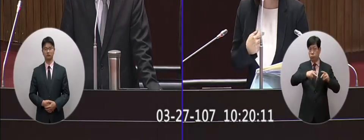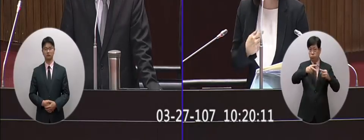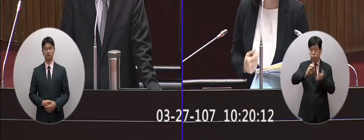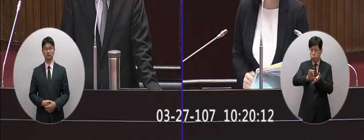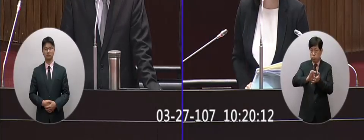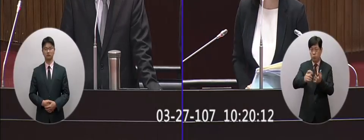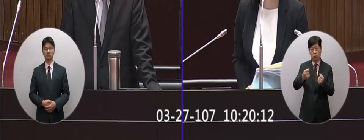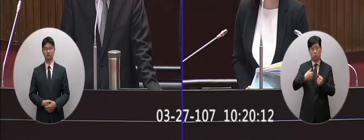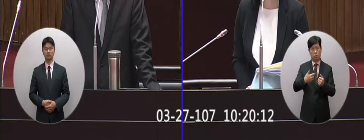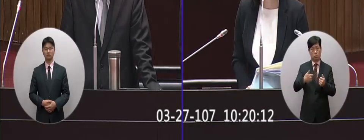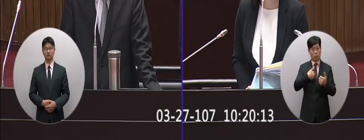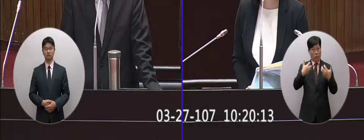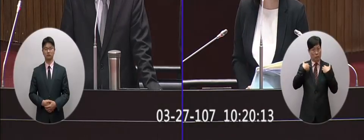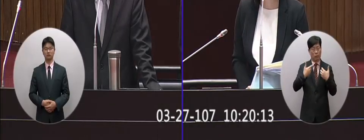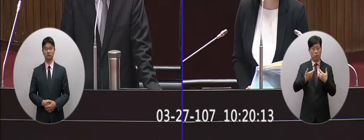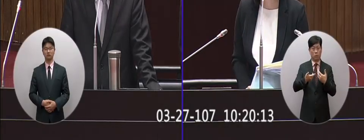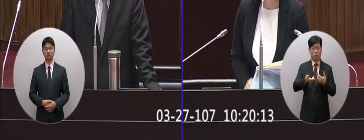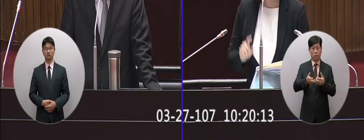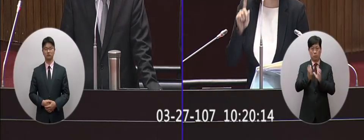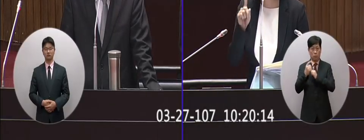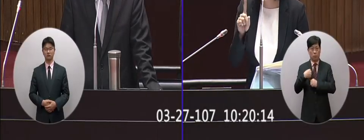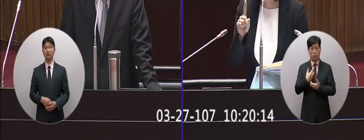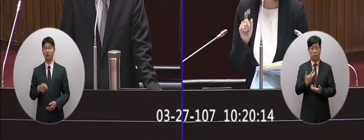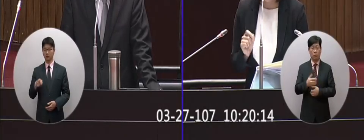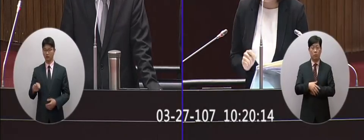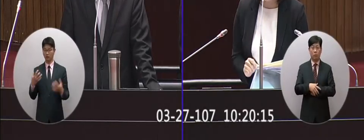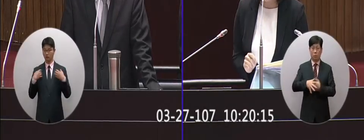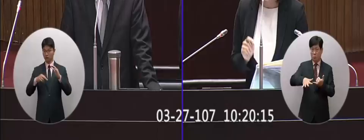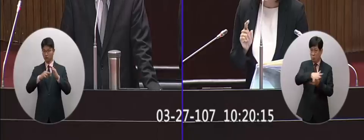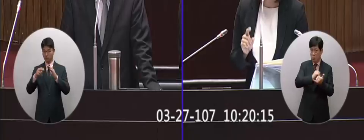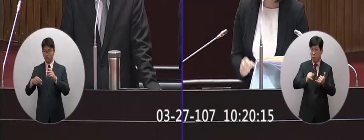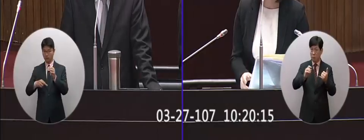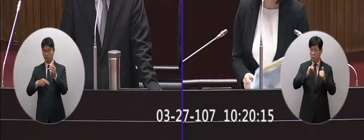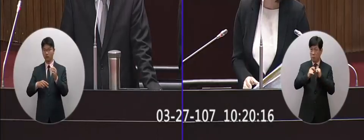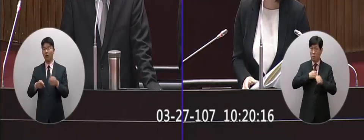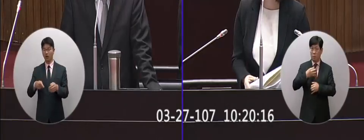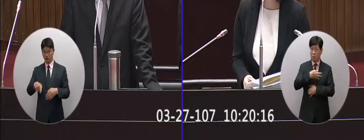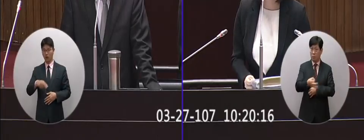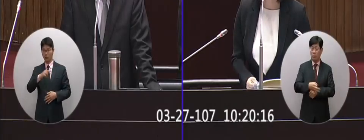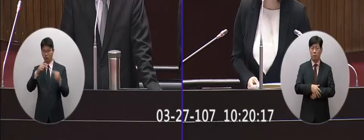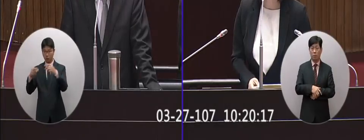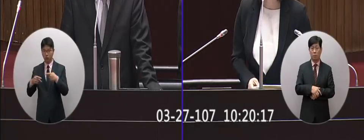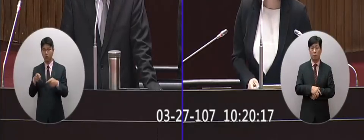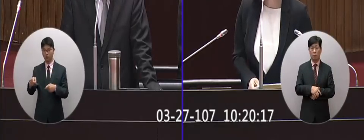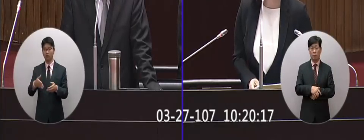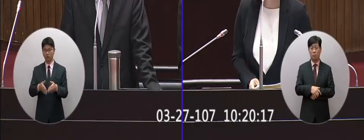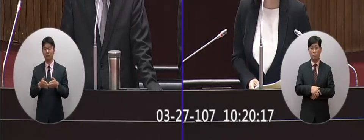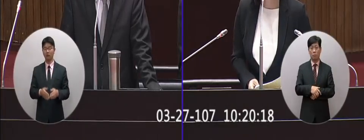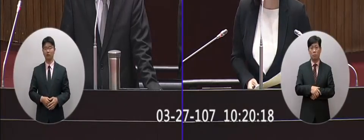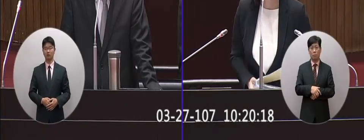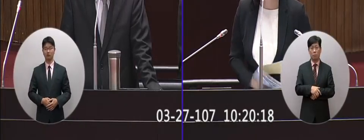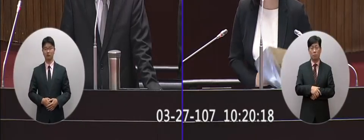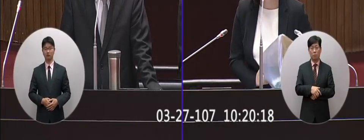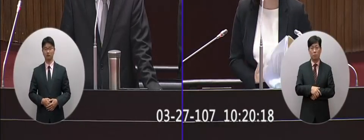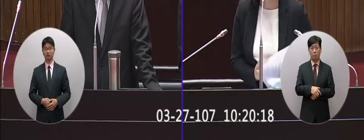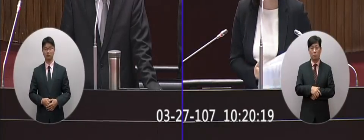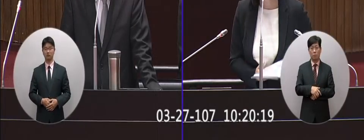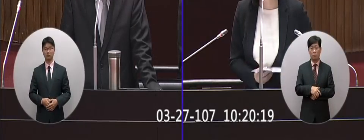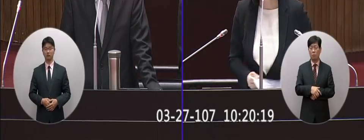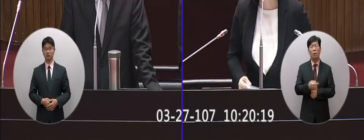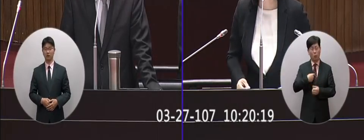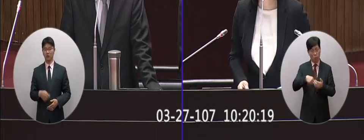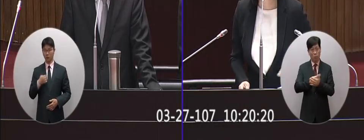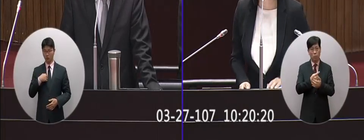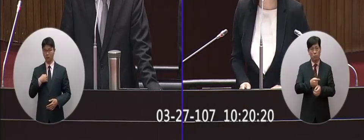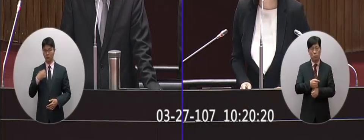本都转嫁在我们身上， 他要维修、啊、 全民要买单， 他自己要维修、啊、 这是最重要。他维修以后他会转嫁， 我